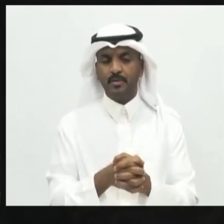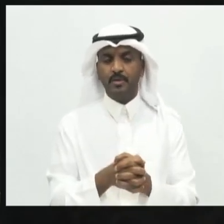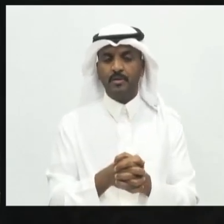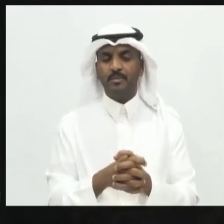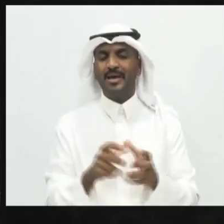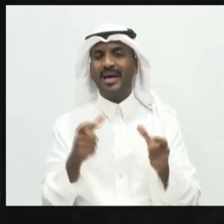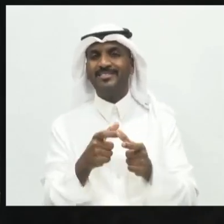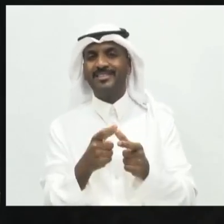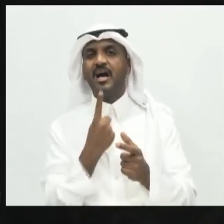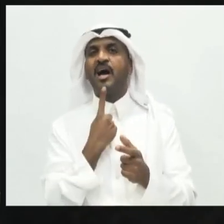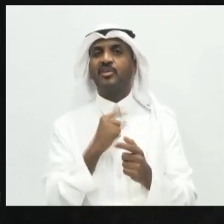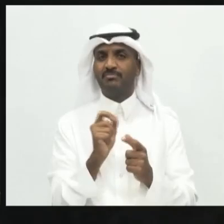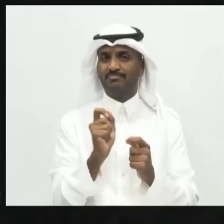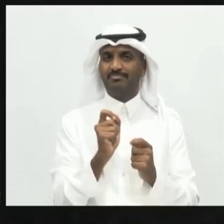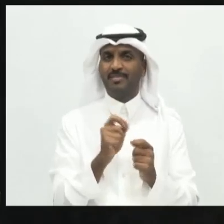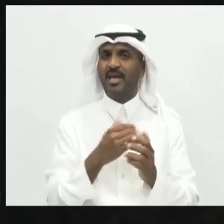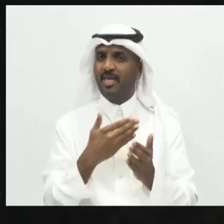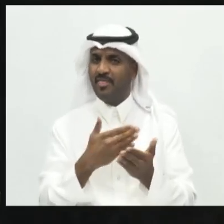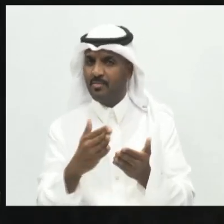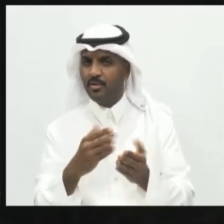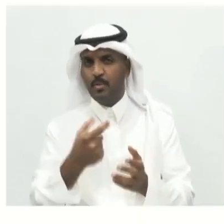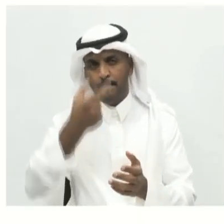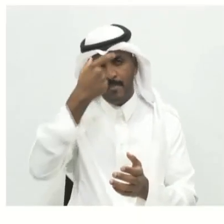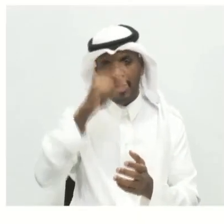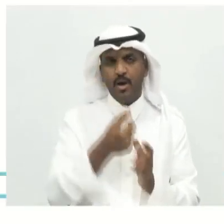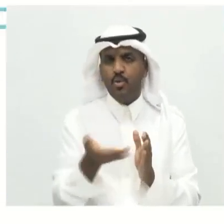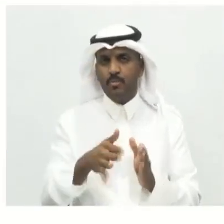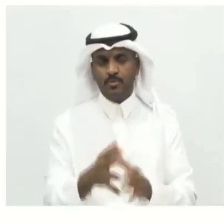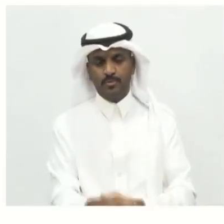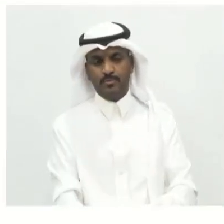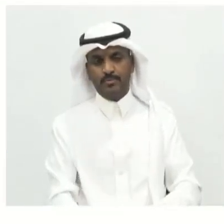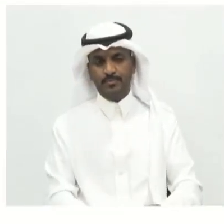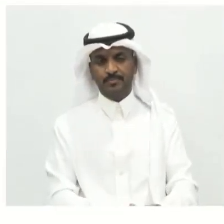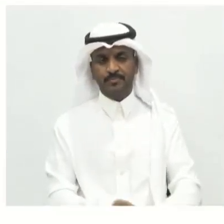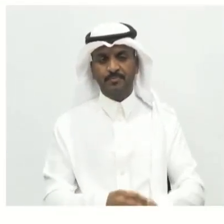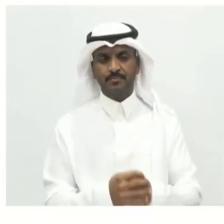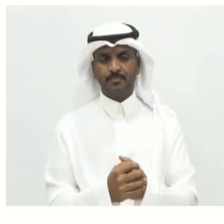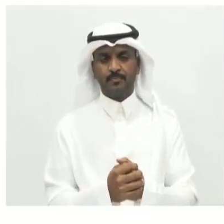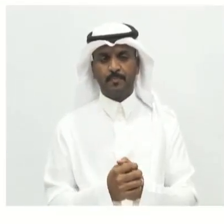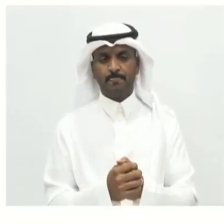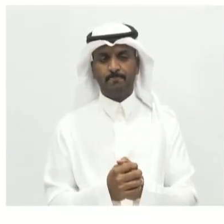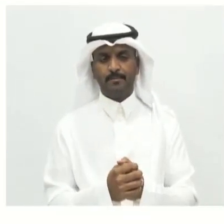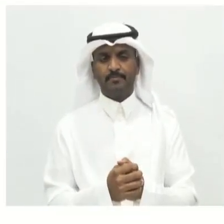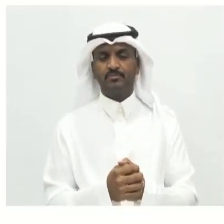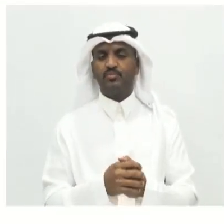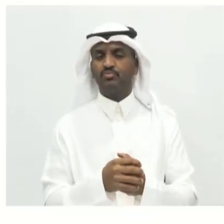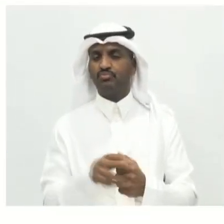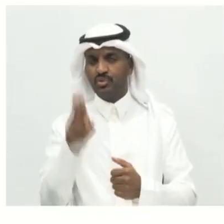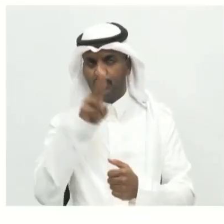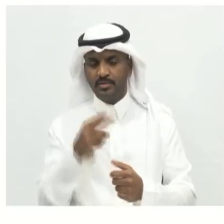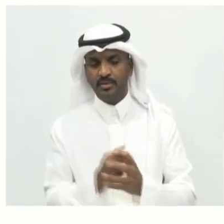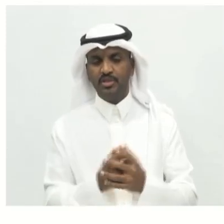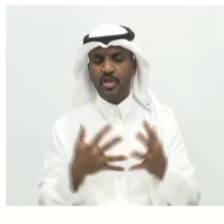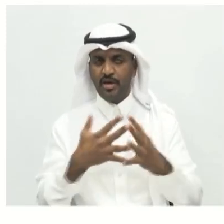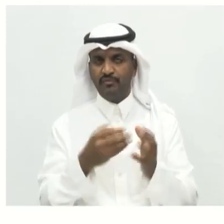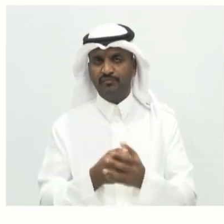بقدر الحاجه ممتاز بارك الله فيكم ابنائي وبناتي طيب نشاط شارك في